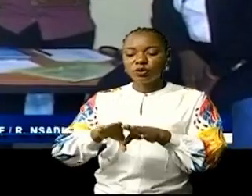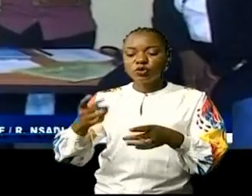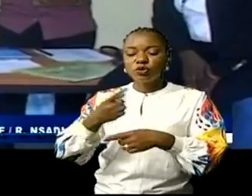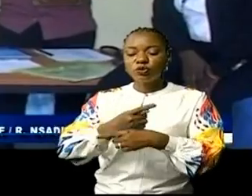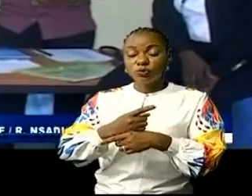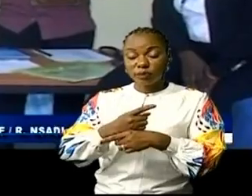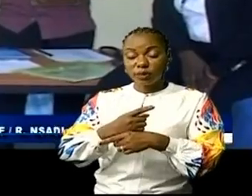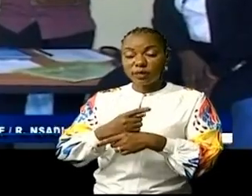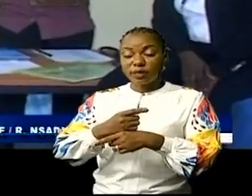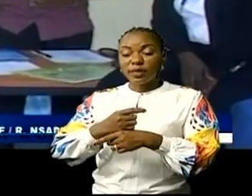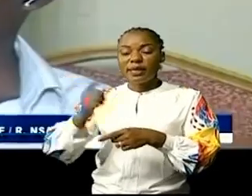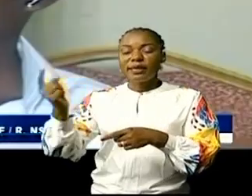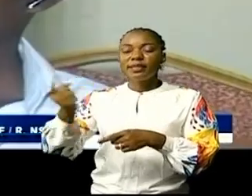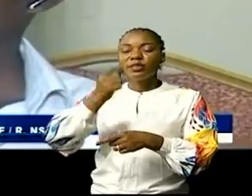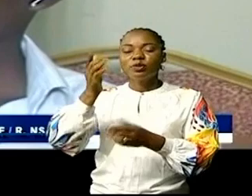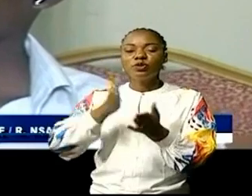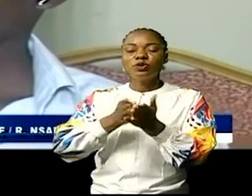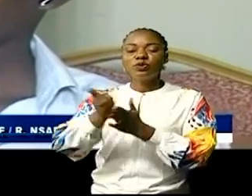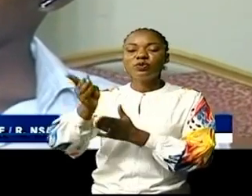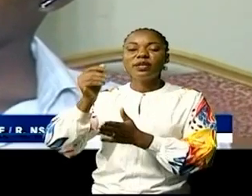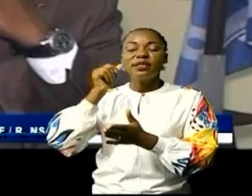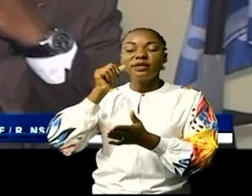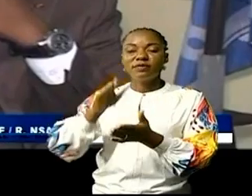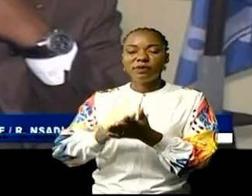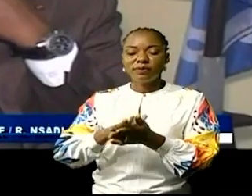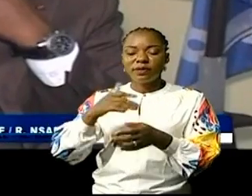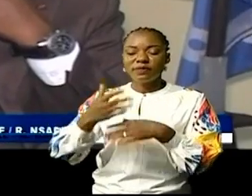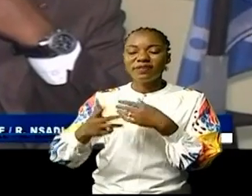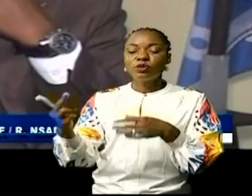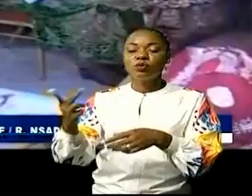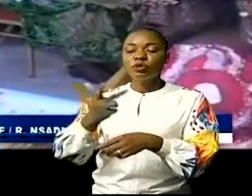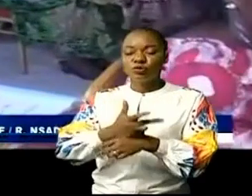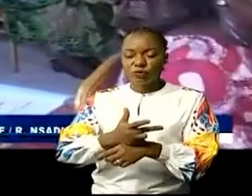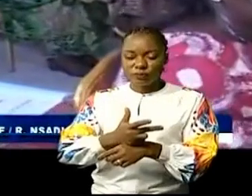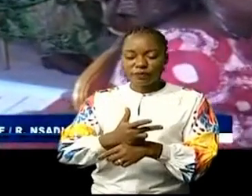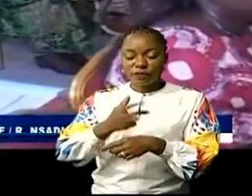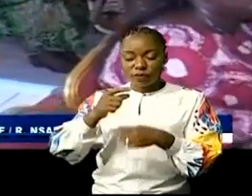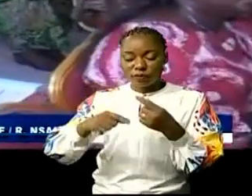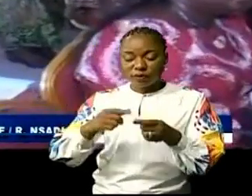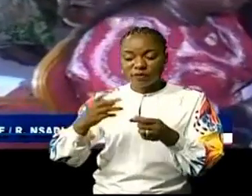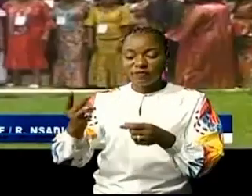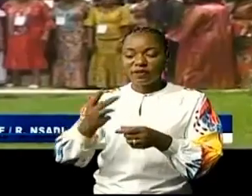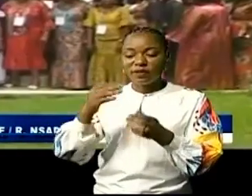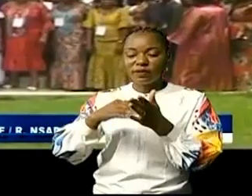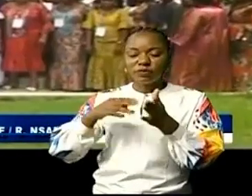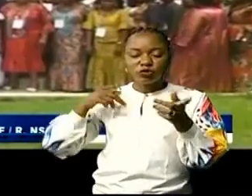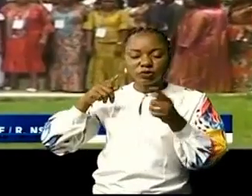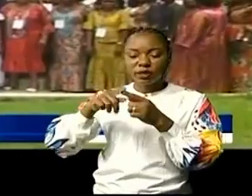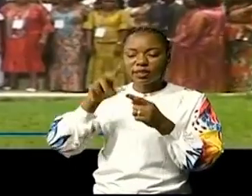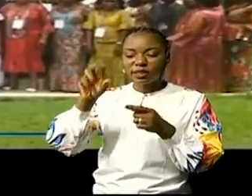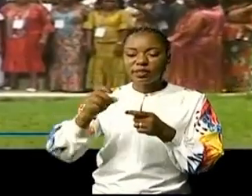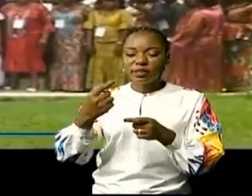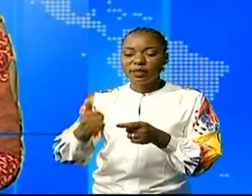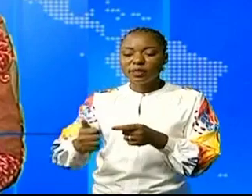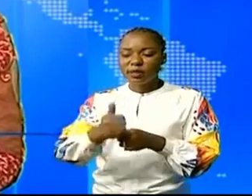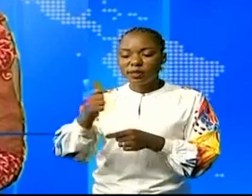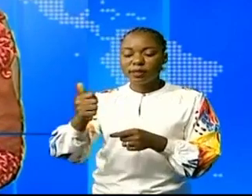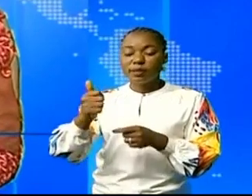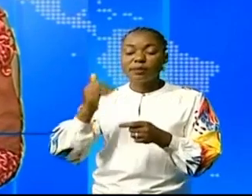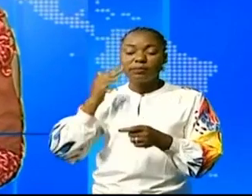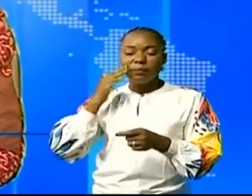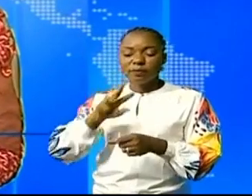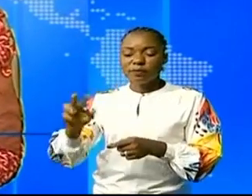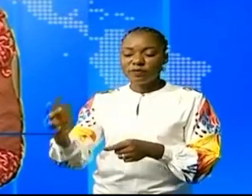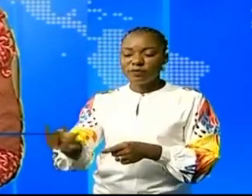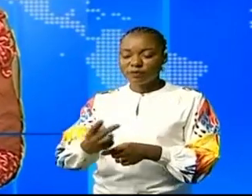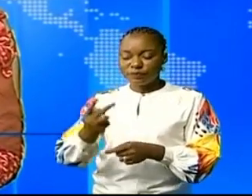des droits de la femme et se tiendra pendant 3 jours, soit du 29 au 31 mars 2022.